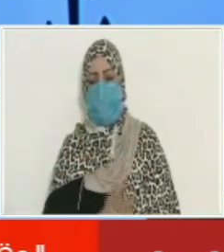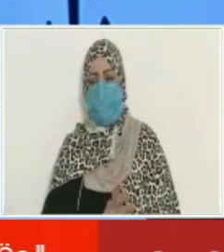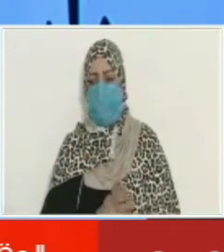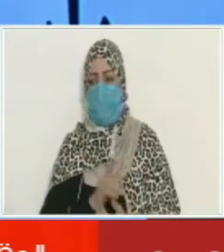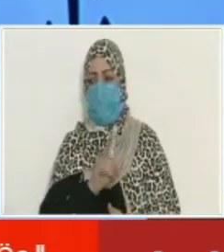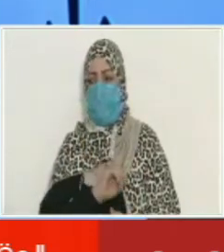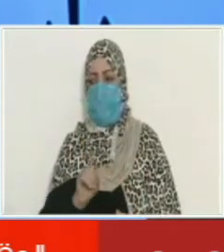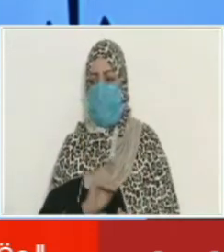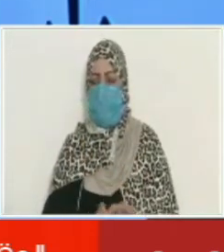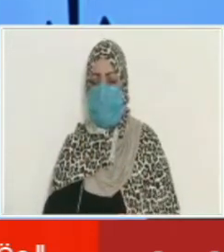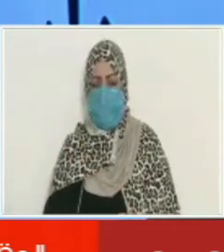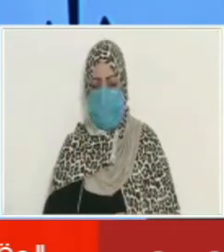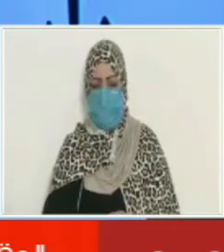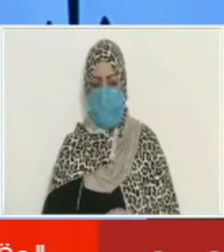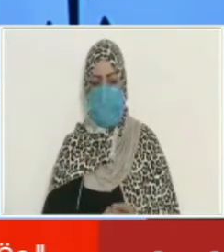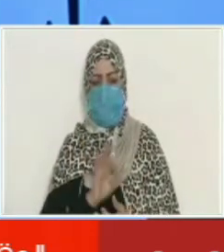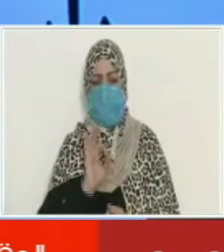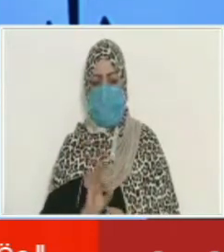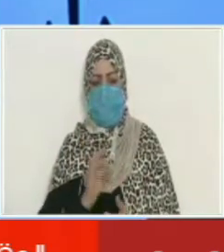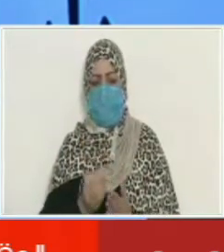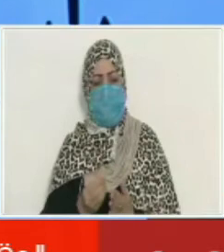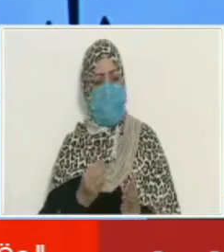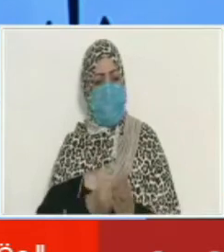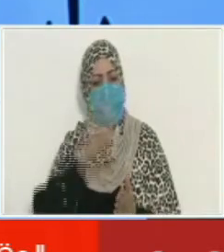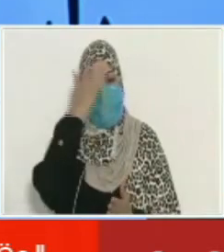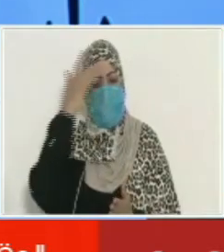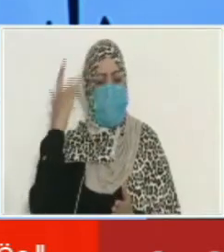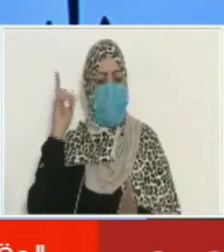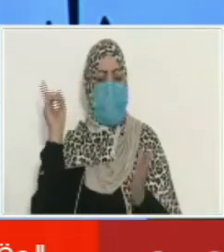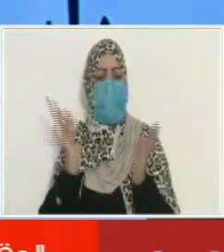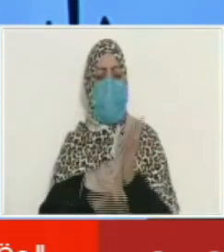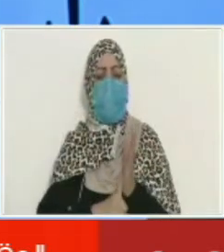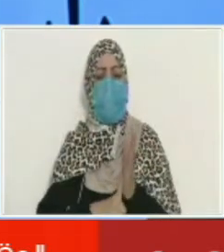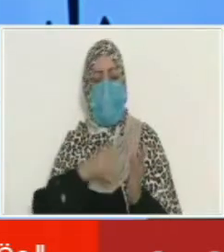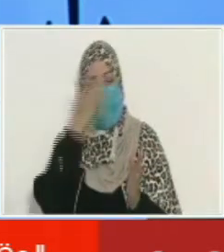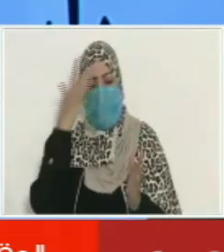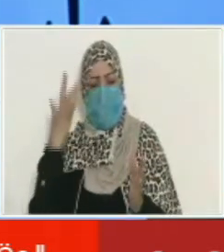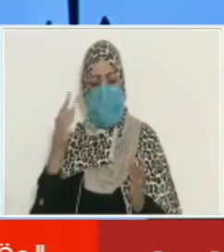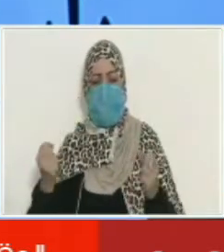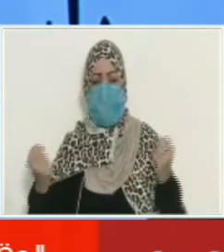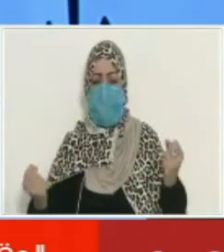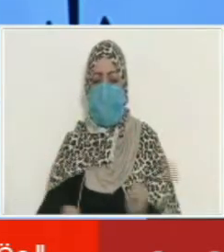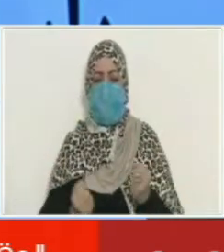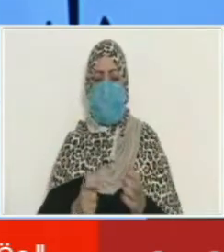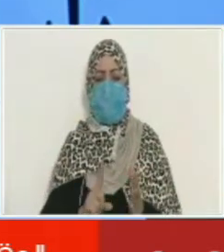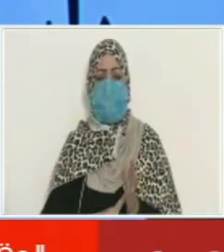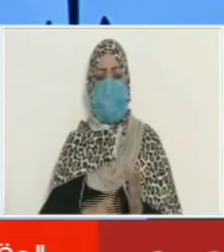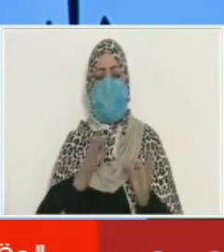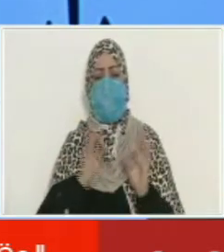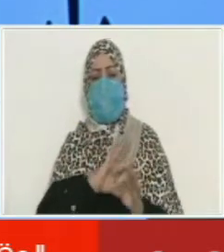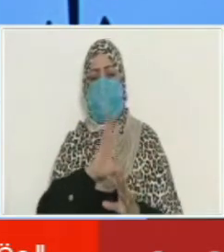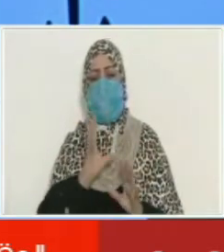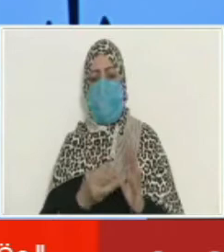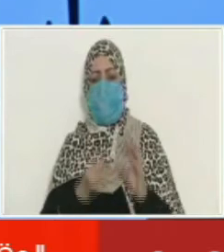البغاة وحاشاهم ان يكونوا بغاة، يعني لا يستباح مالهم بهذه الطريقة والله أعلم. فهذا كله يعني من